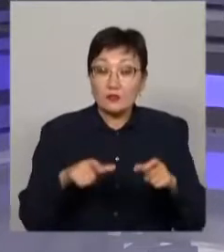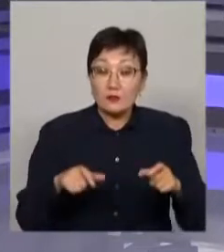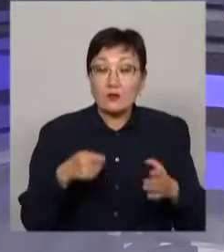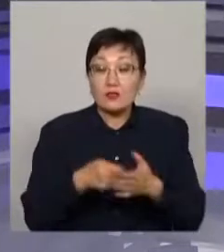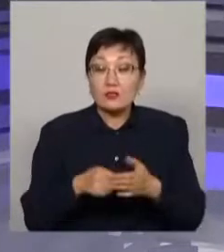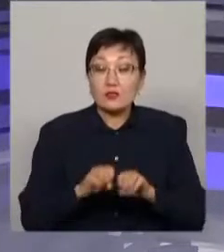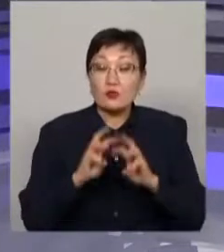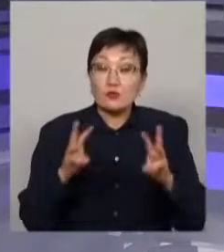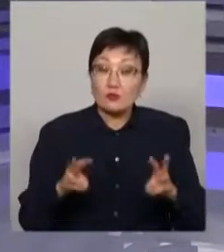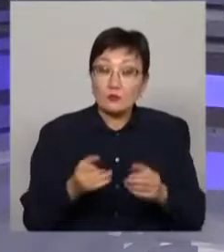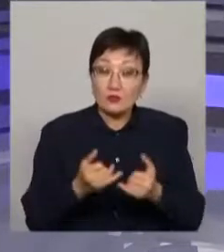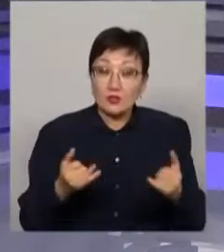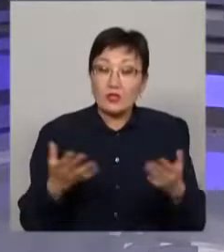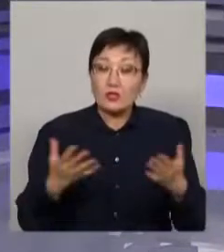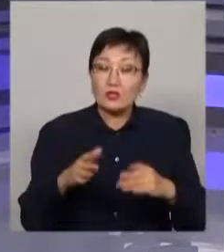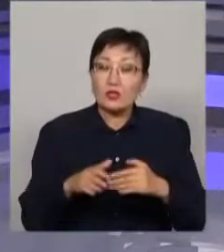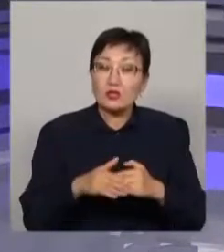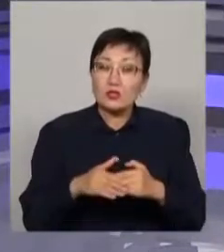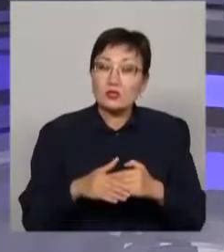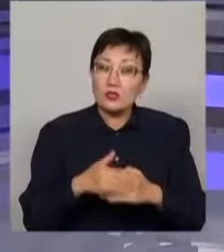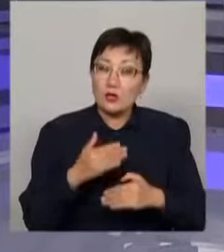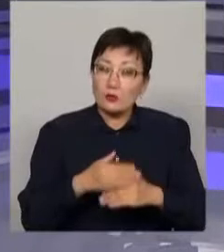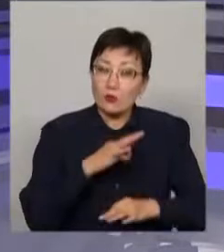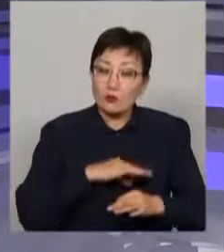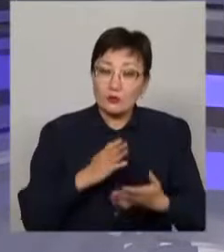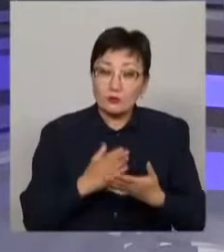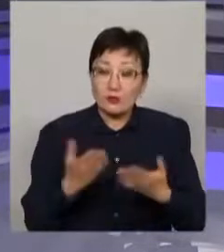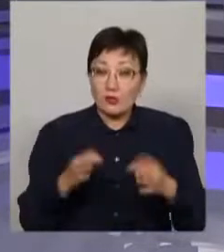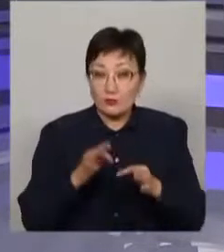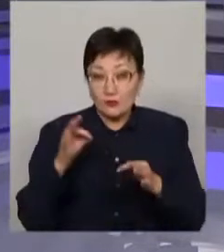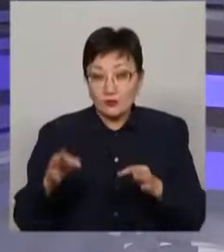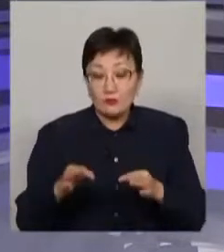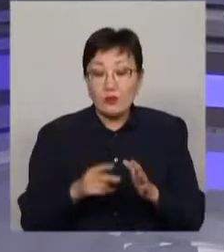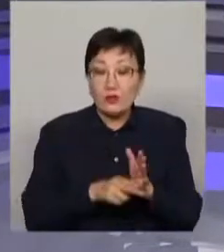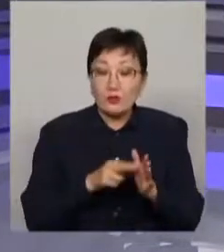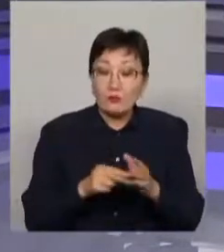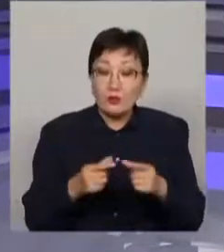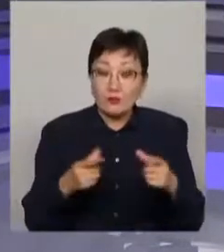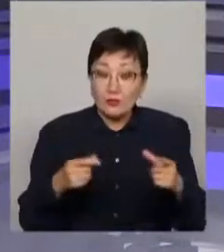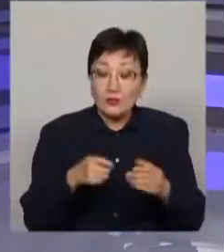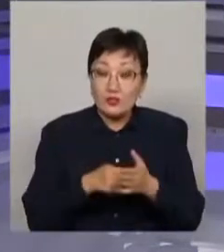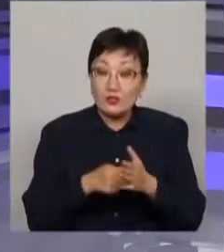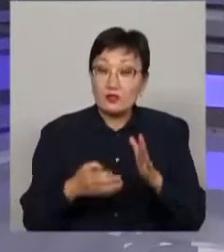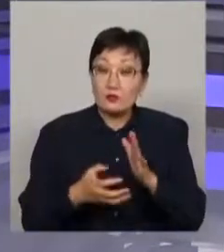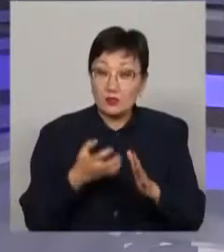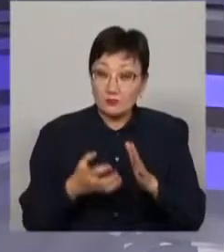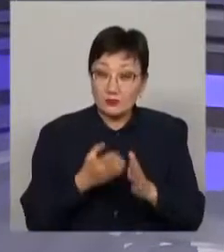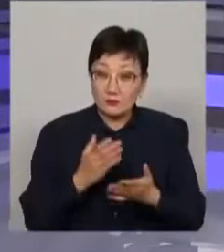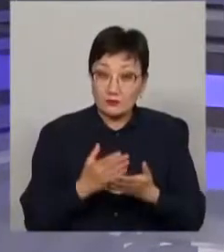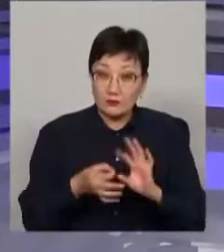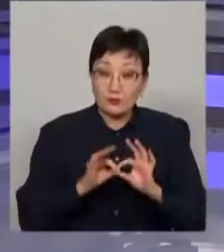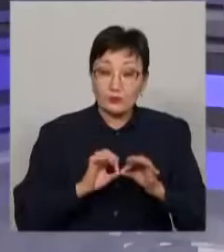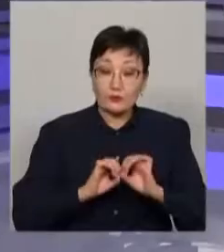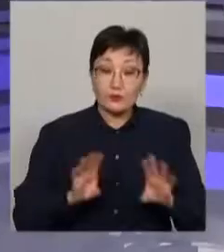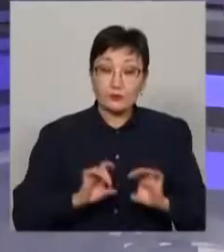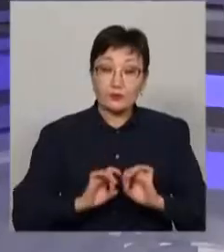билетпен қамтамасыз ету үшін қандай шара қолданып жатыр? Еліміздің қай өңірлеріне темір жол билеттері тапшы? Ұлағат арғын зерделеп